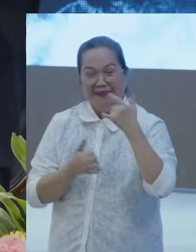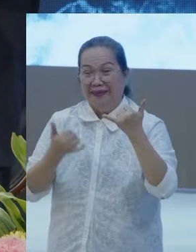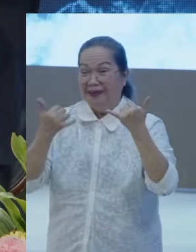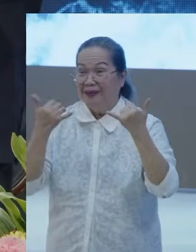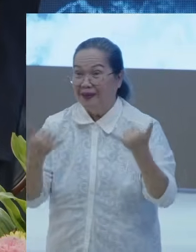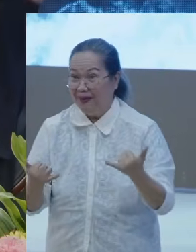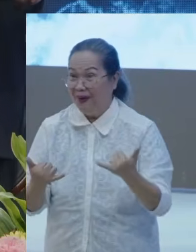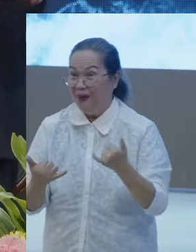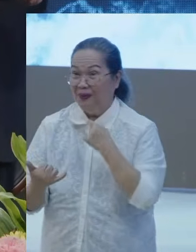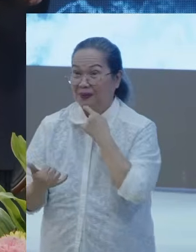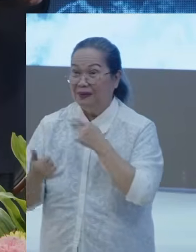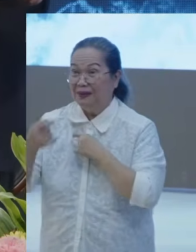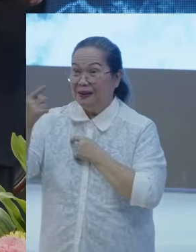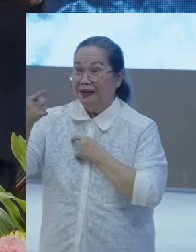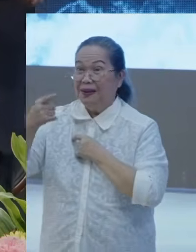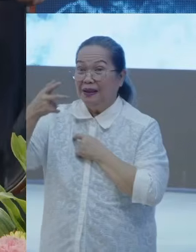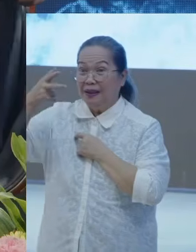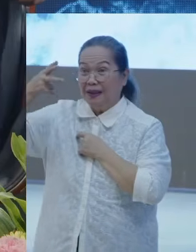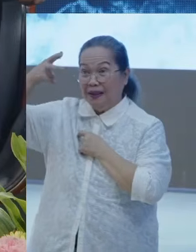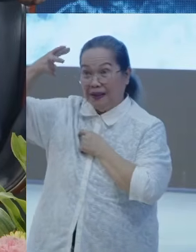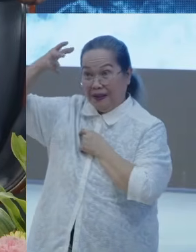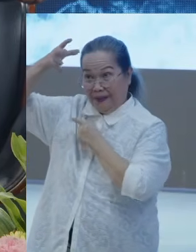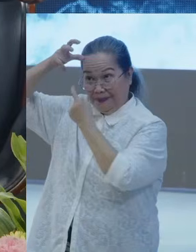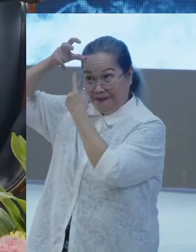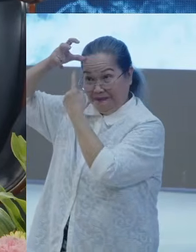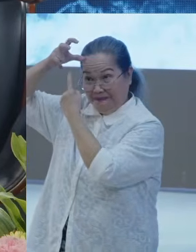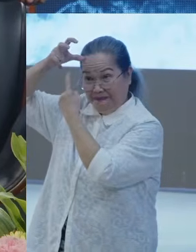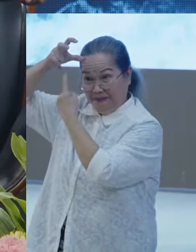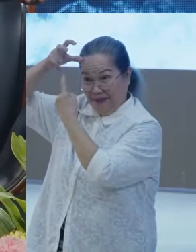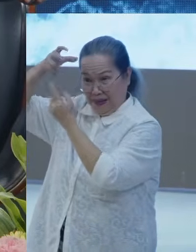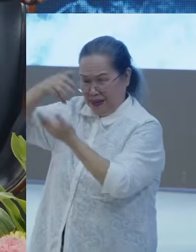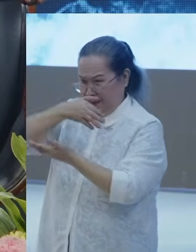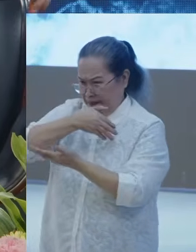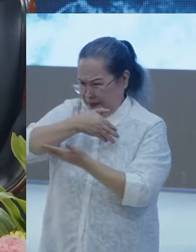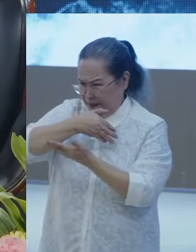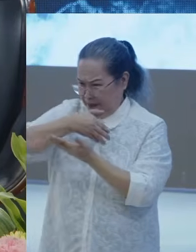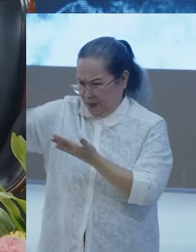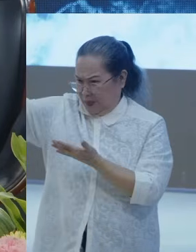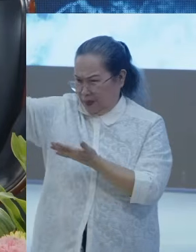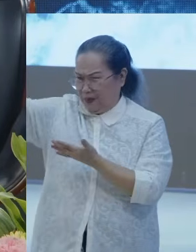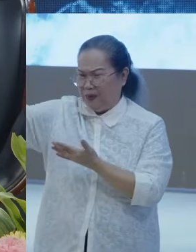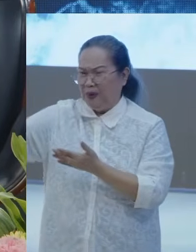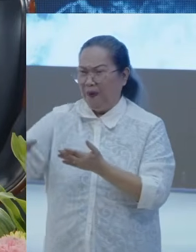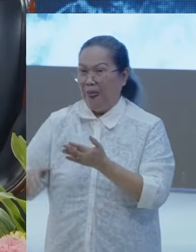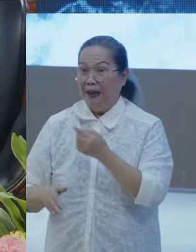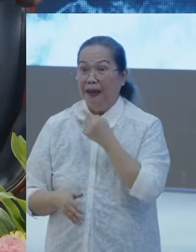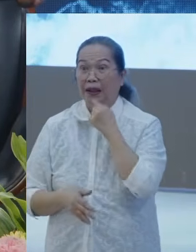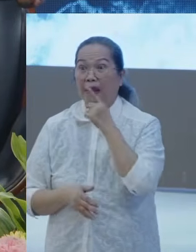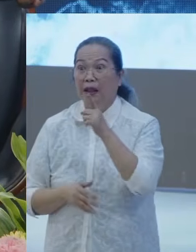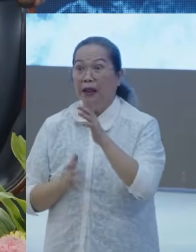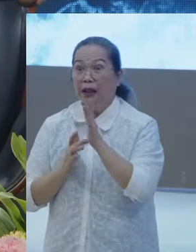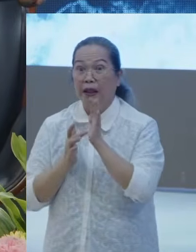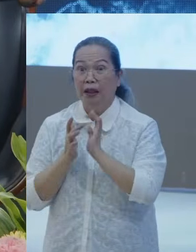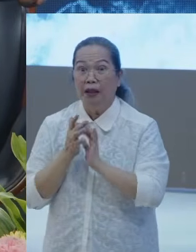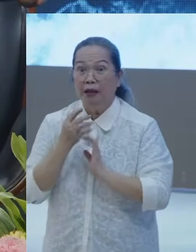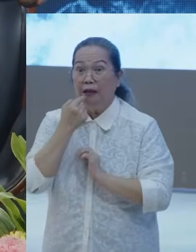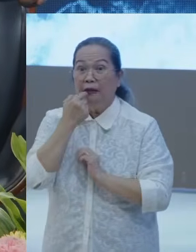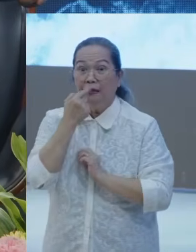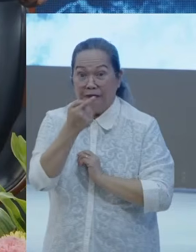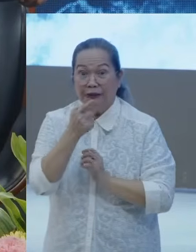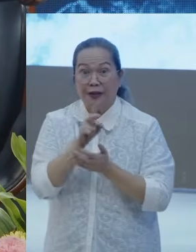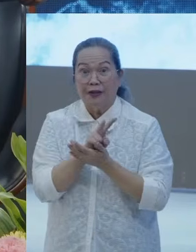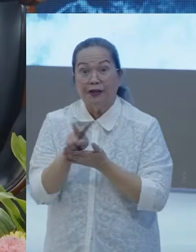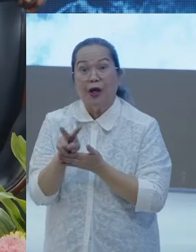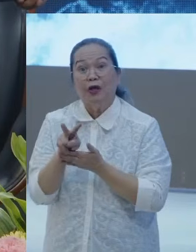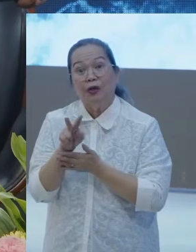ay nung nagpalaya siya ng isang demon-oppressed man. Sabi sa verse 22 ng chapter